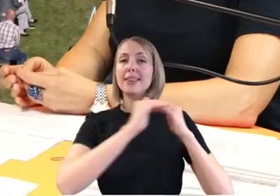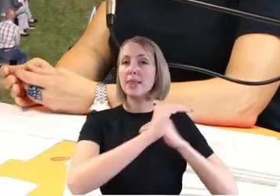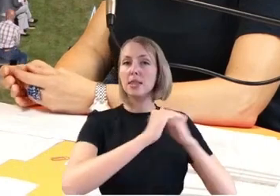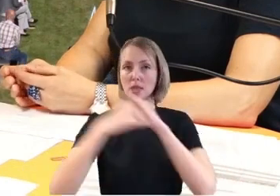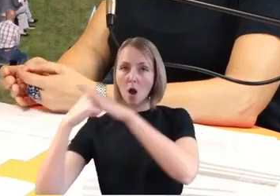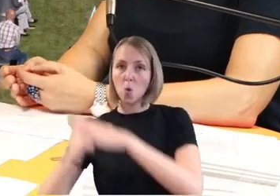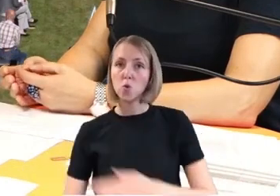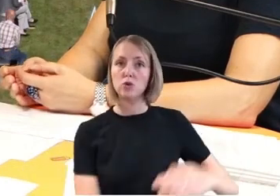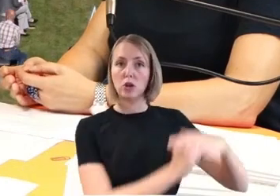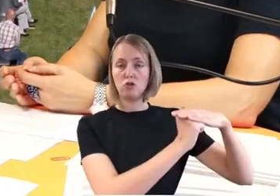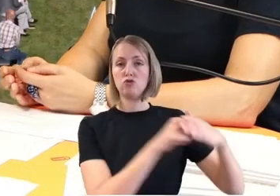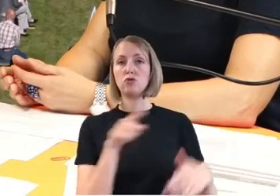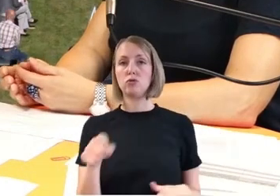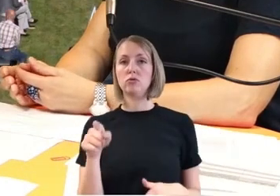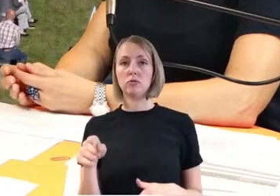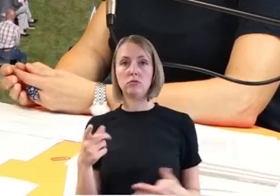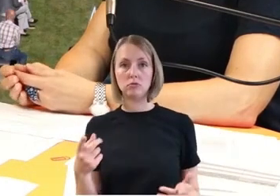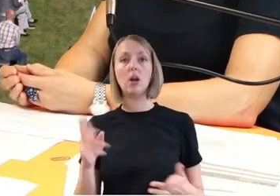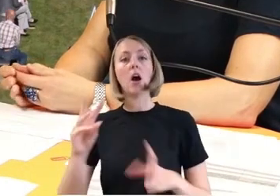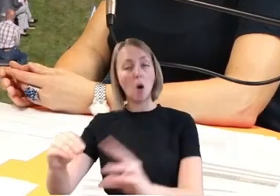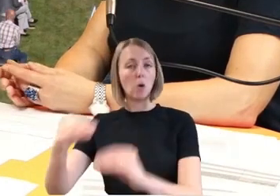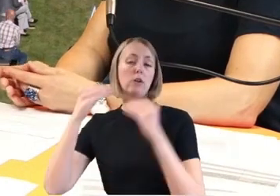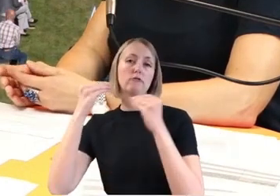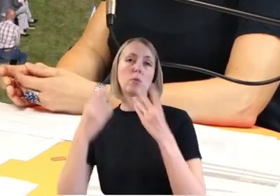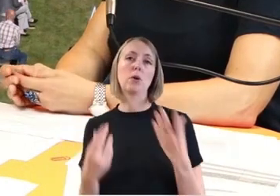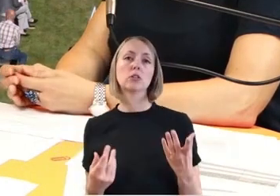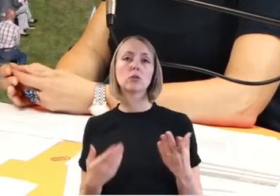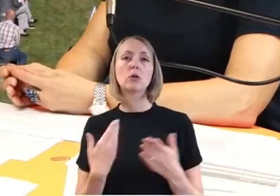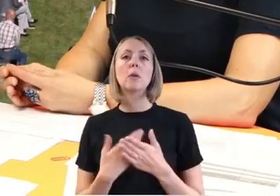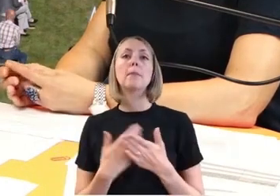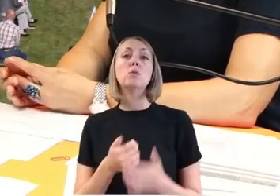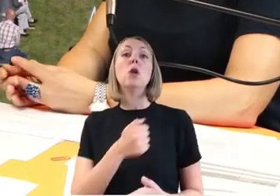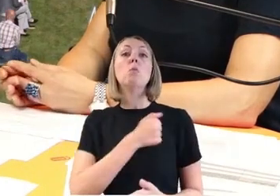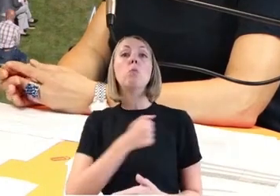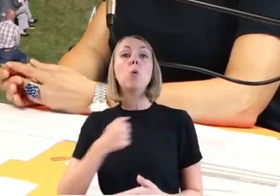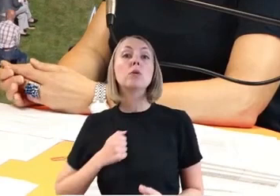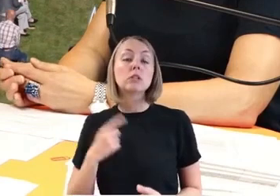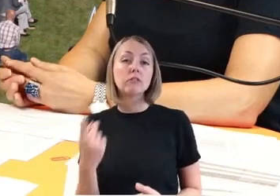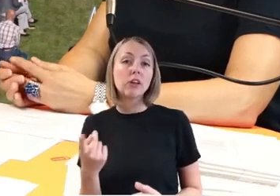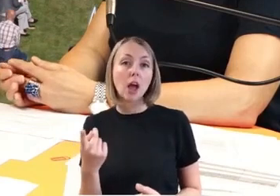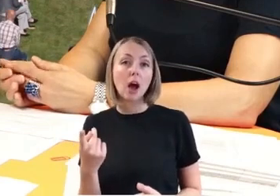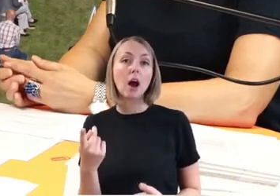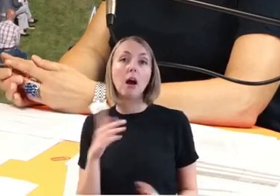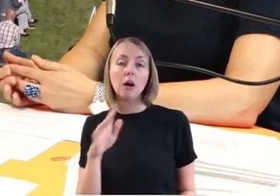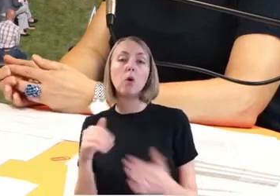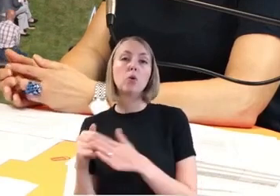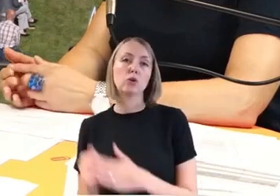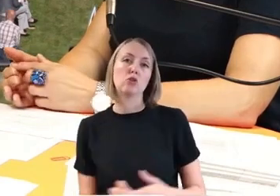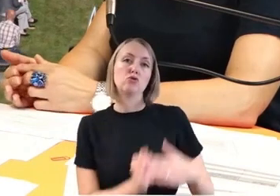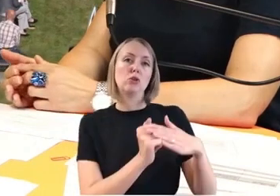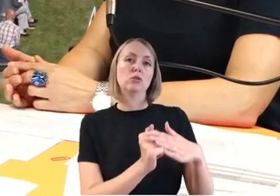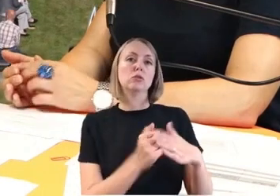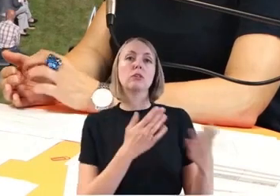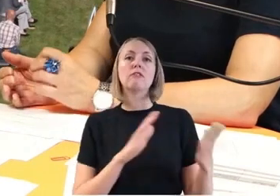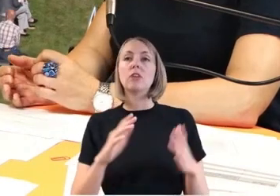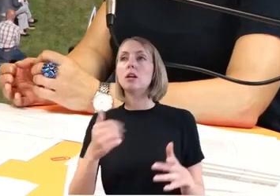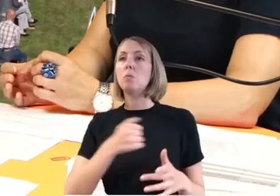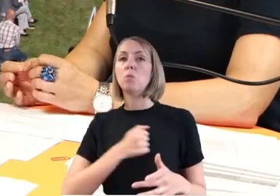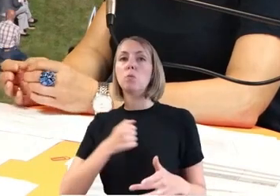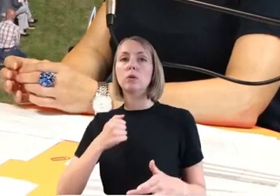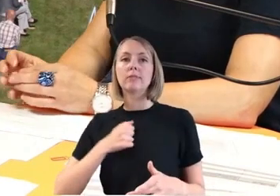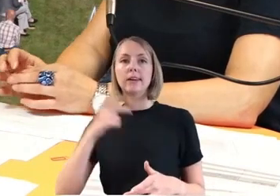wenn es denn bedarf gibt die bundeswehr vielleicht ist der eine oder andere ja auch von einem der soldaten an einer der zahlreichen